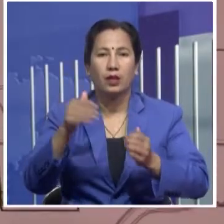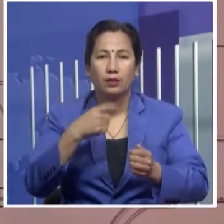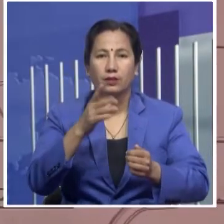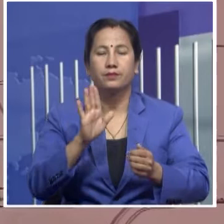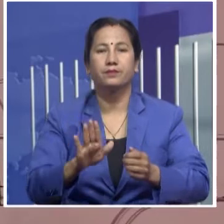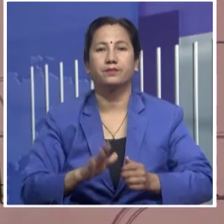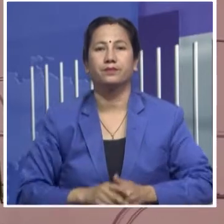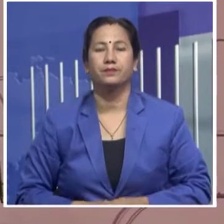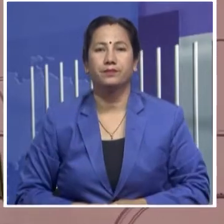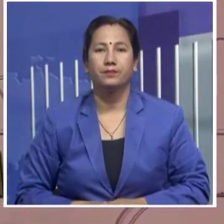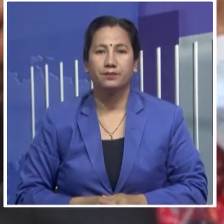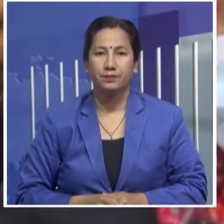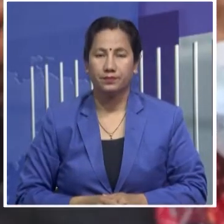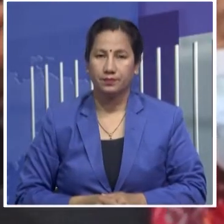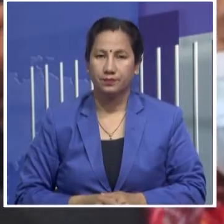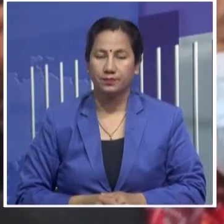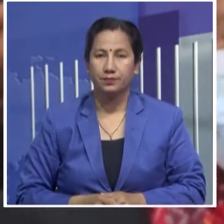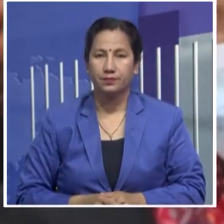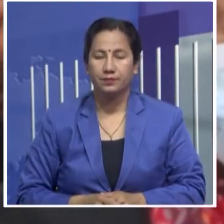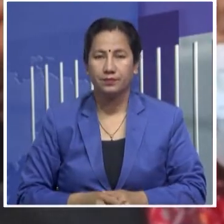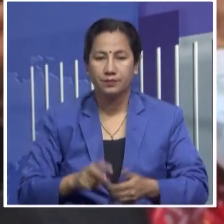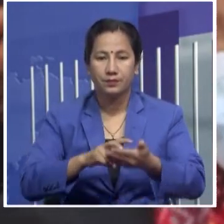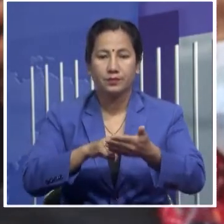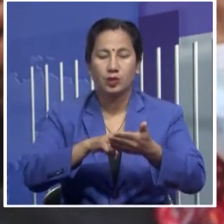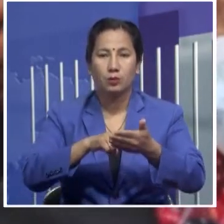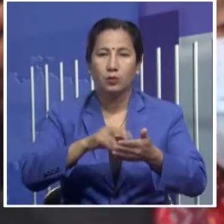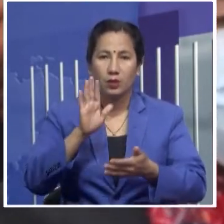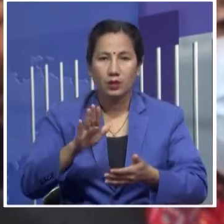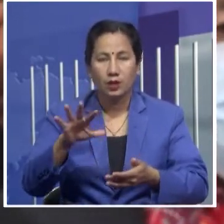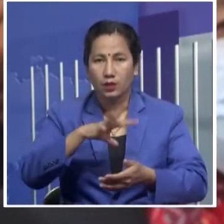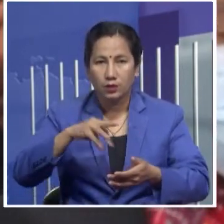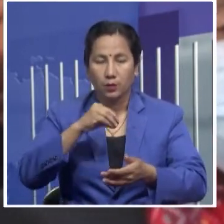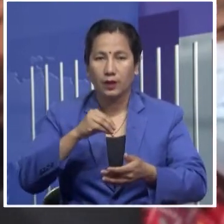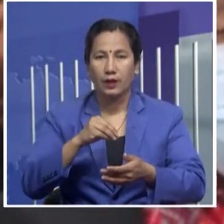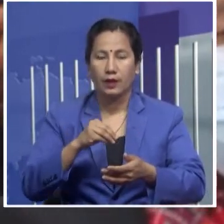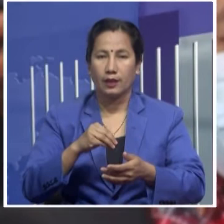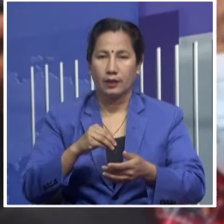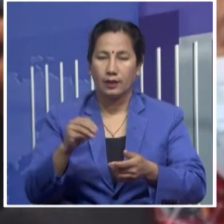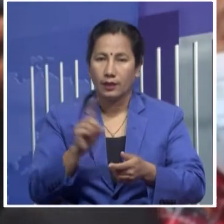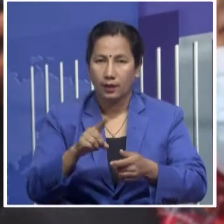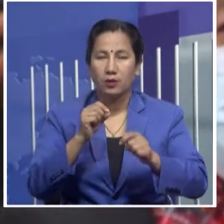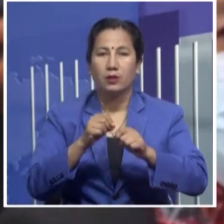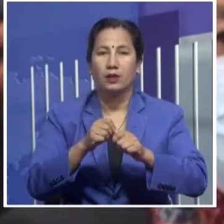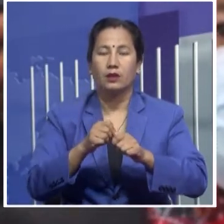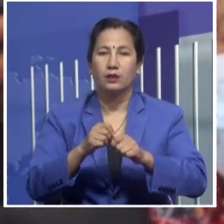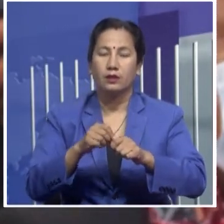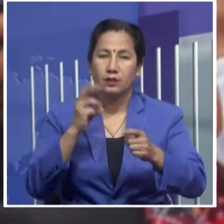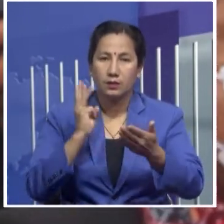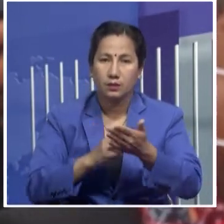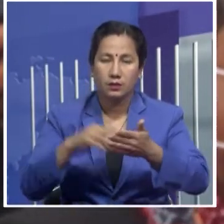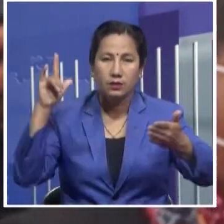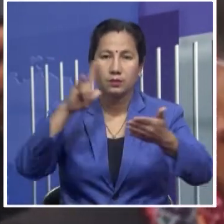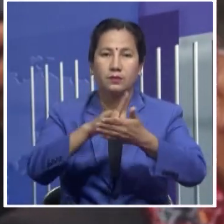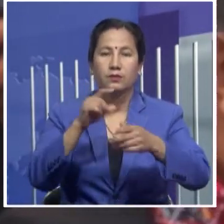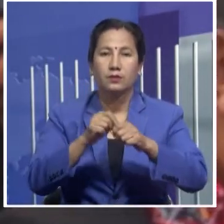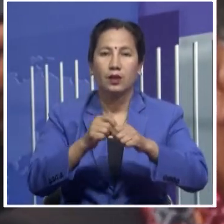पनि उहाँको भनाइ छ। त्यहाँदेखि कमी कमजोरी छ, सबैलाई पर्फेक्ट गरेर मात्रै हामी चाहिँ क्यालिब्रेसन फ्लाइट गरौँ। त्यसपछि